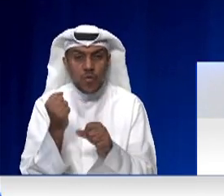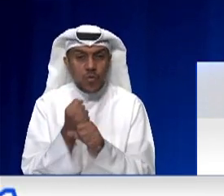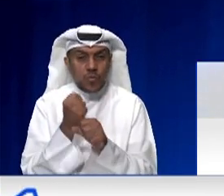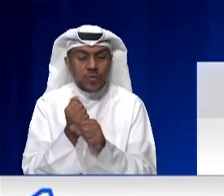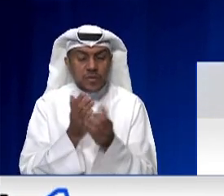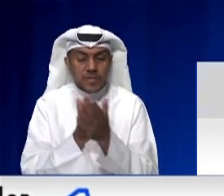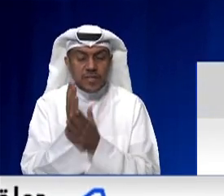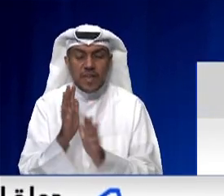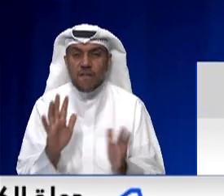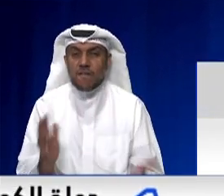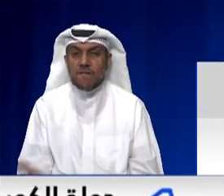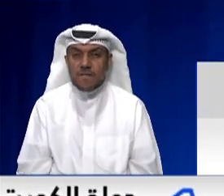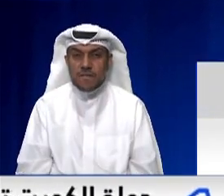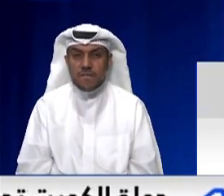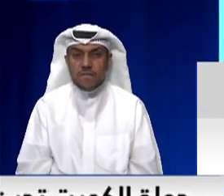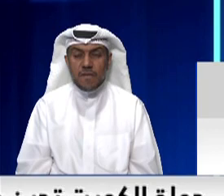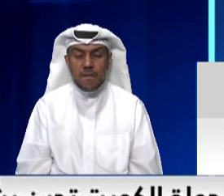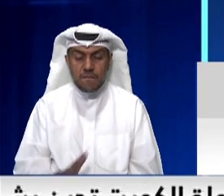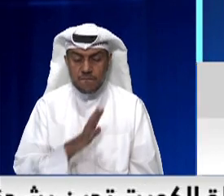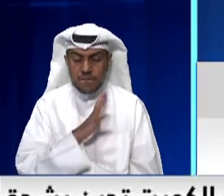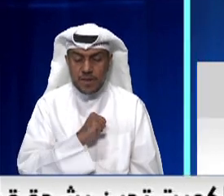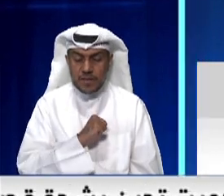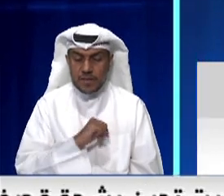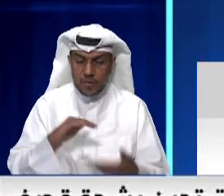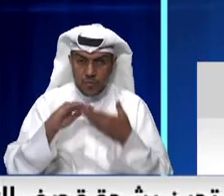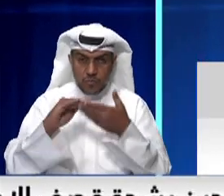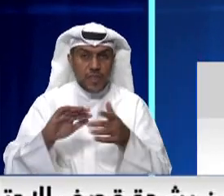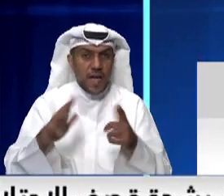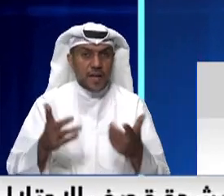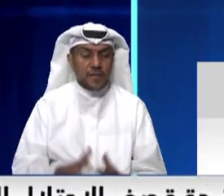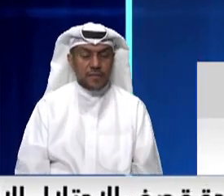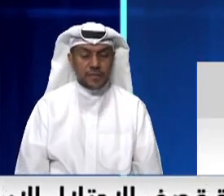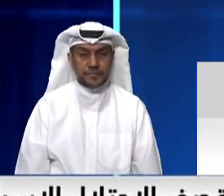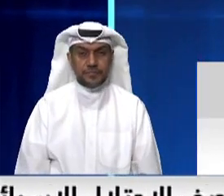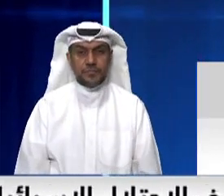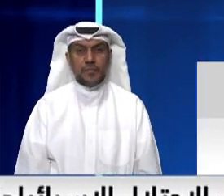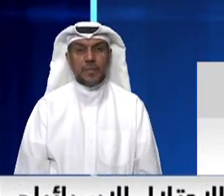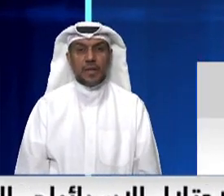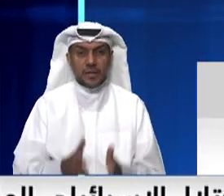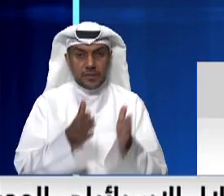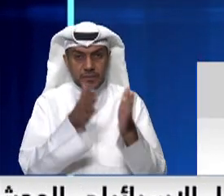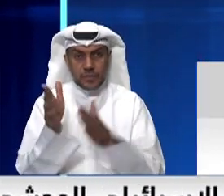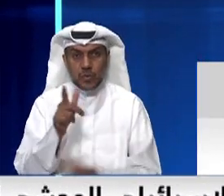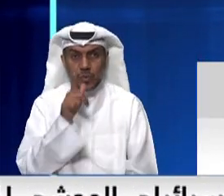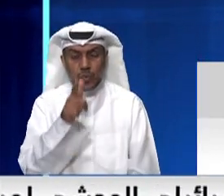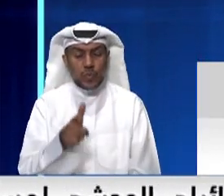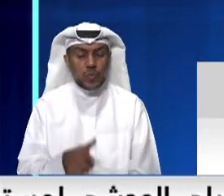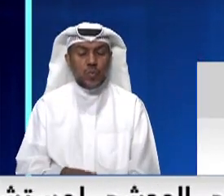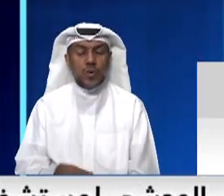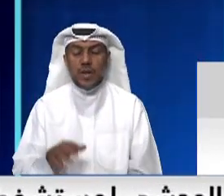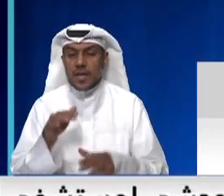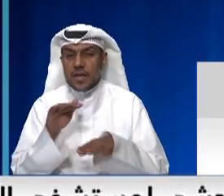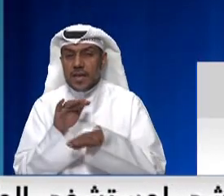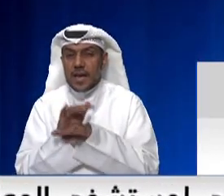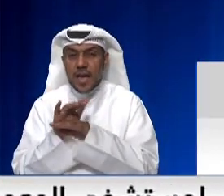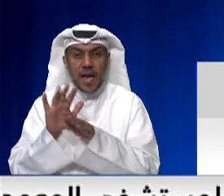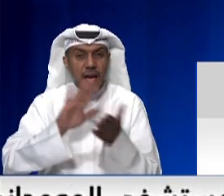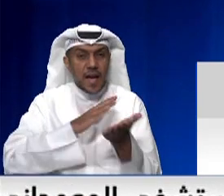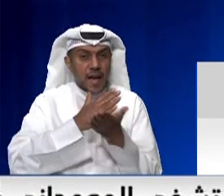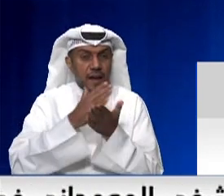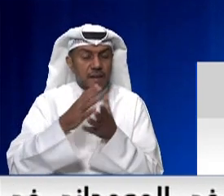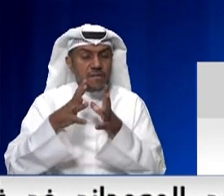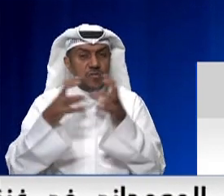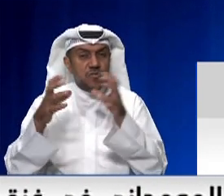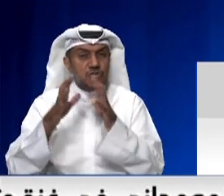مساعدة الأشقاء الفلسطينيين على الأرض. من جانبه قدم لازاريني شرحا للخطوات التي تتخذها الوكالة